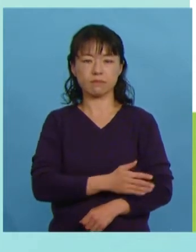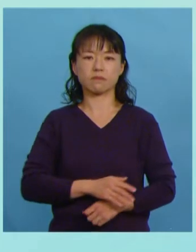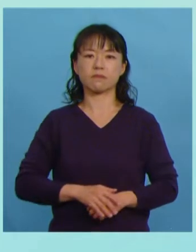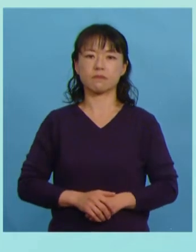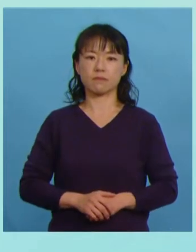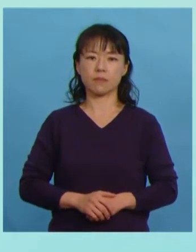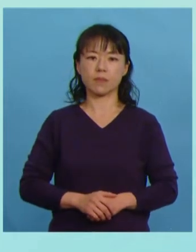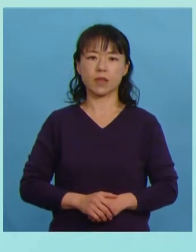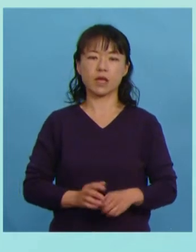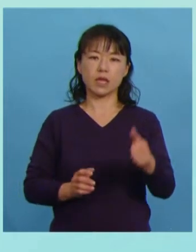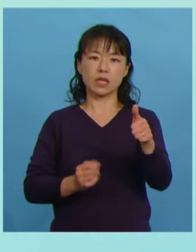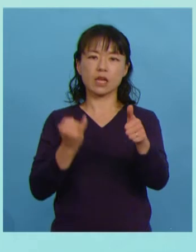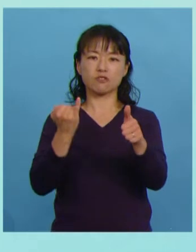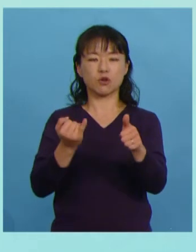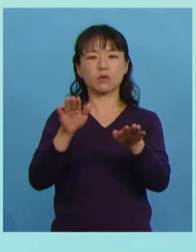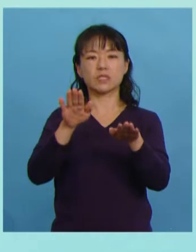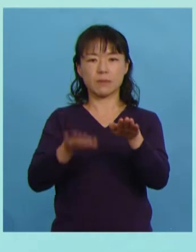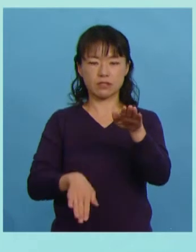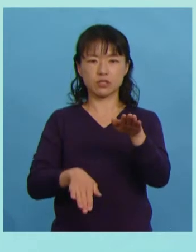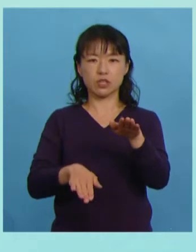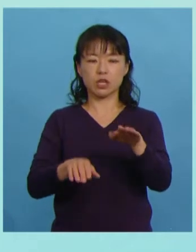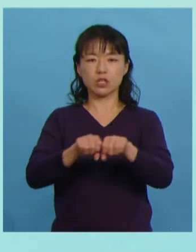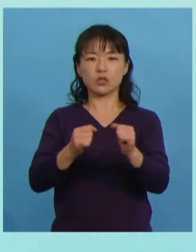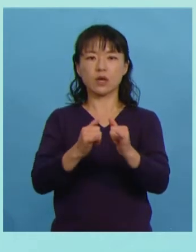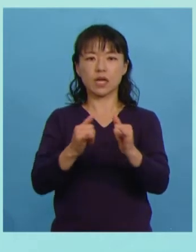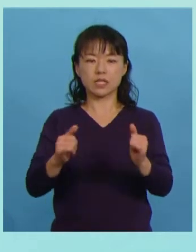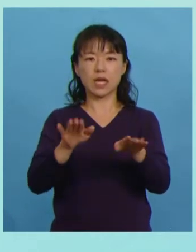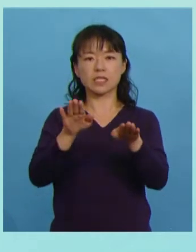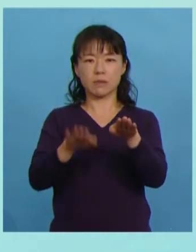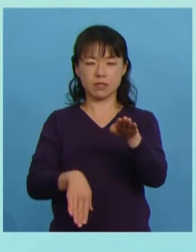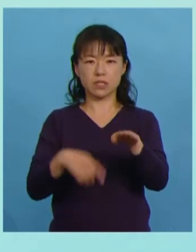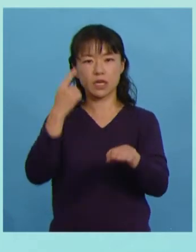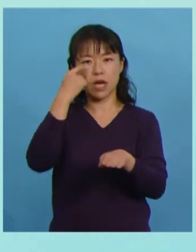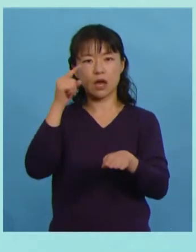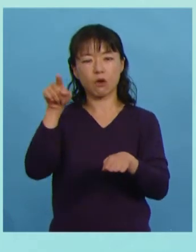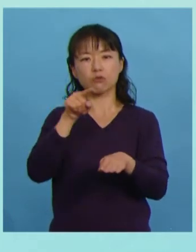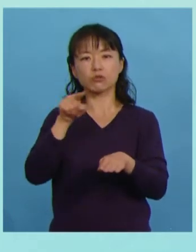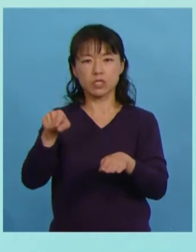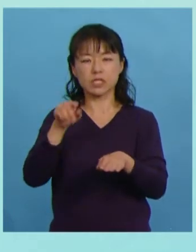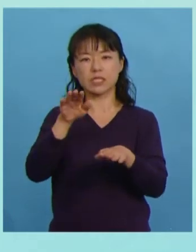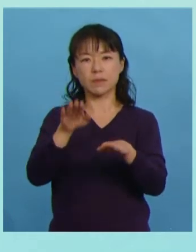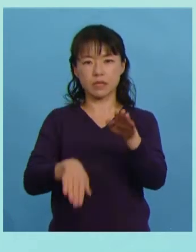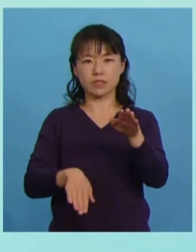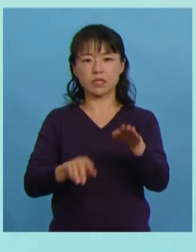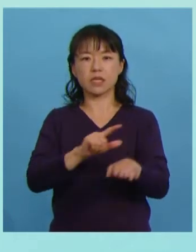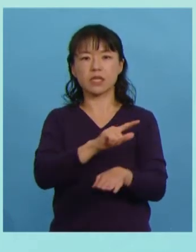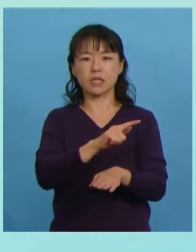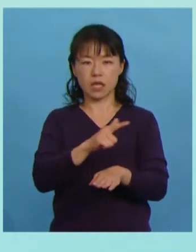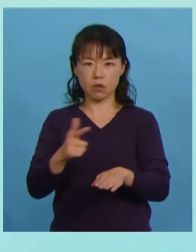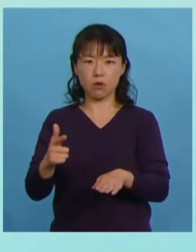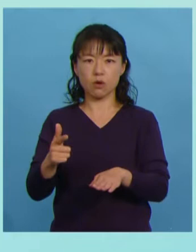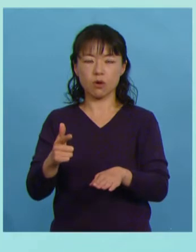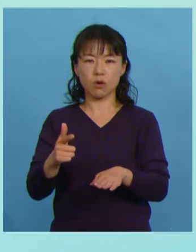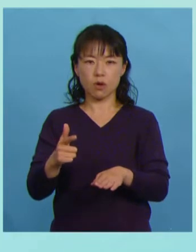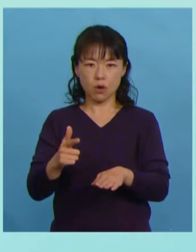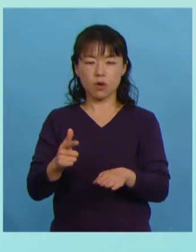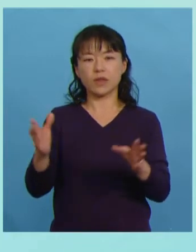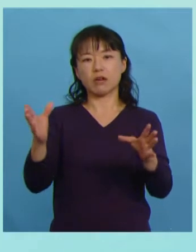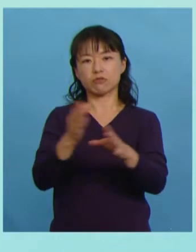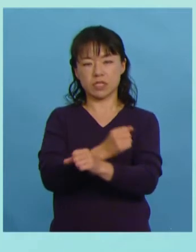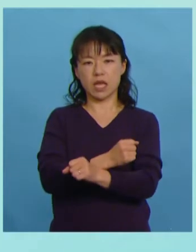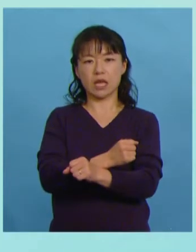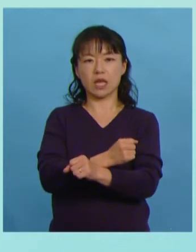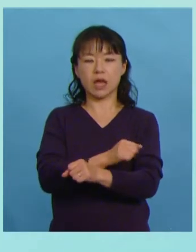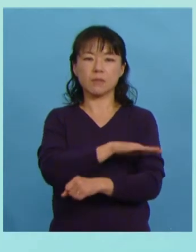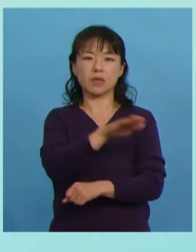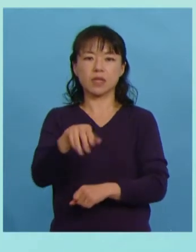い、 男女差別、障害者差別、外国人差別、ブラック差別などあらゆる差別や偏見をなくしてみ